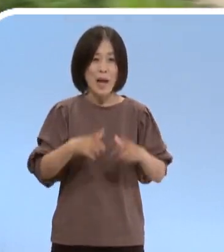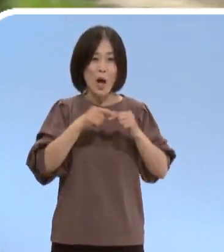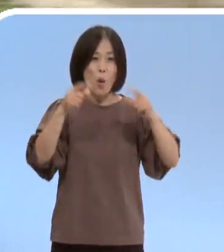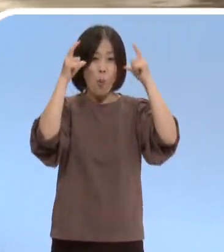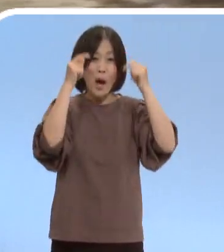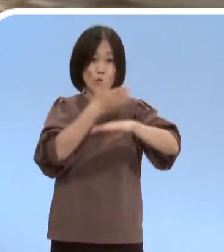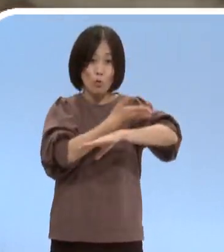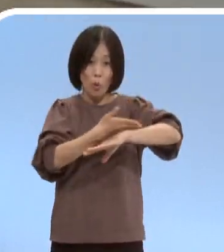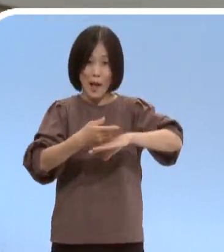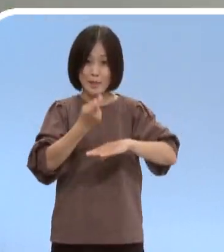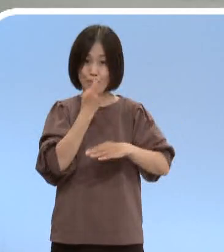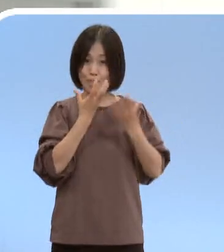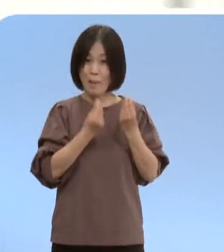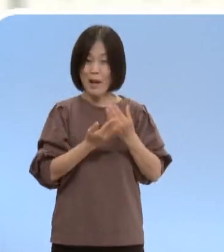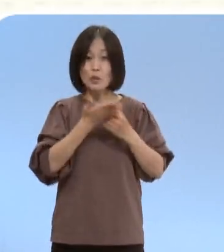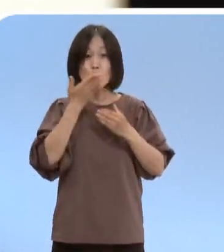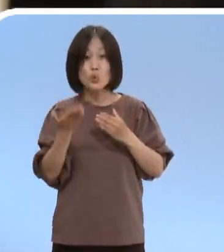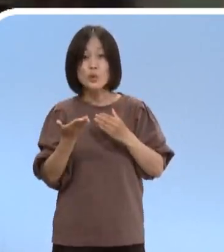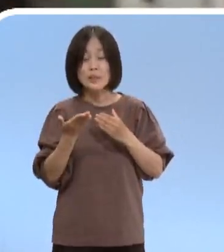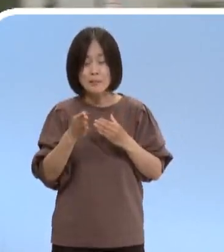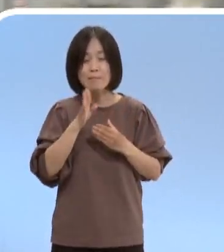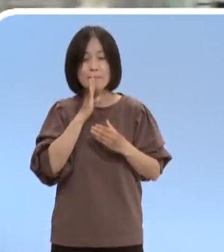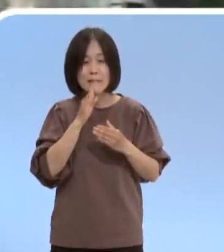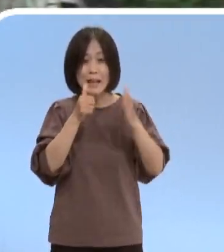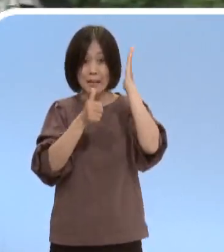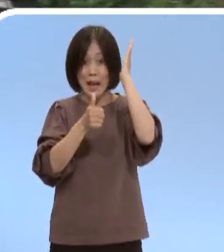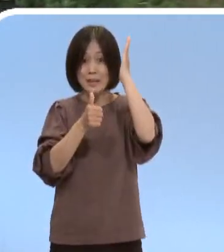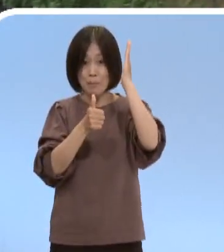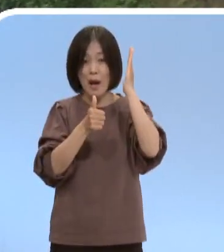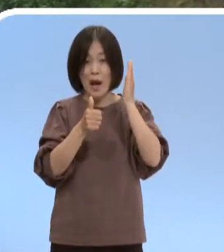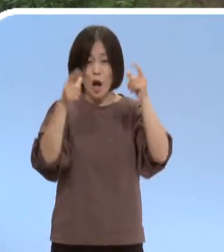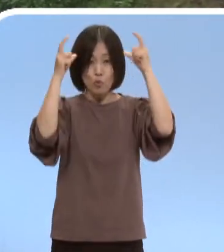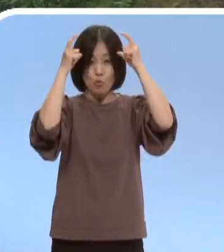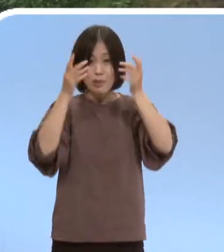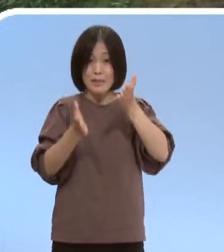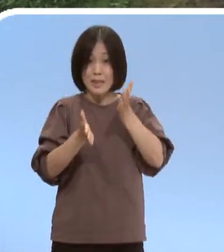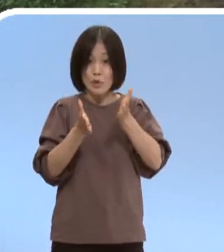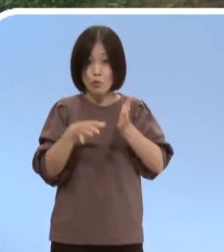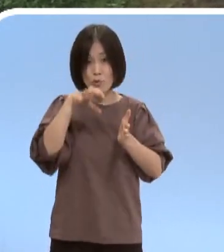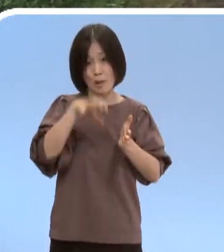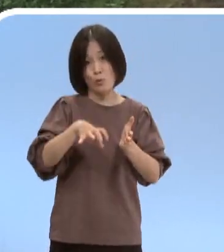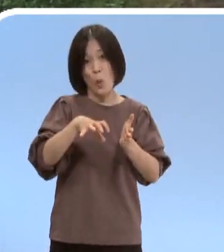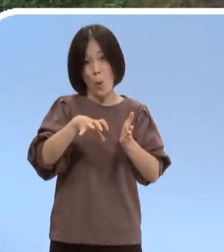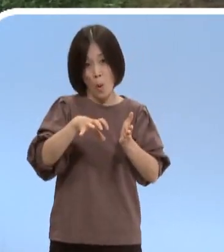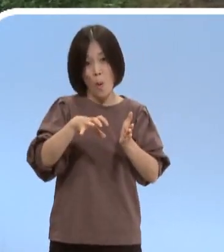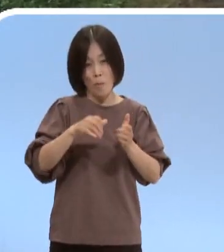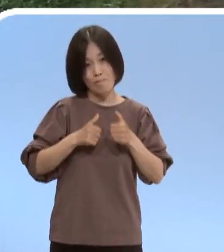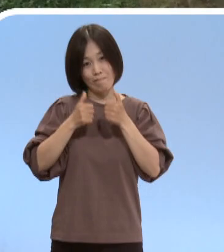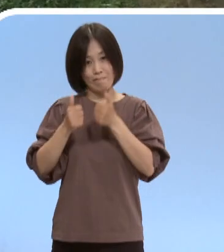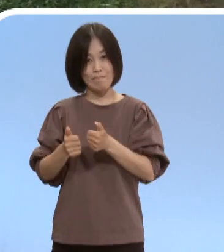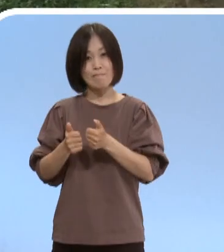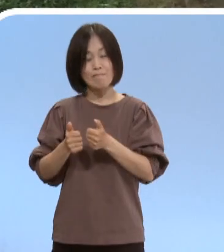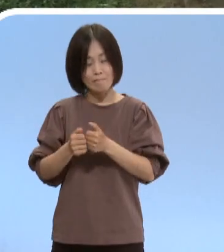和牛の歴史を学んだ後は、実際に田島牛を飼育している小林畜さんへ。